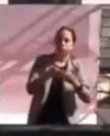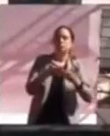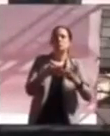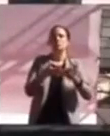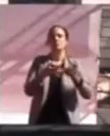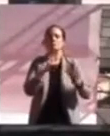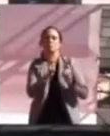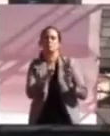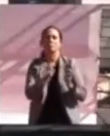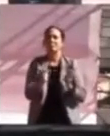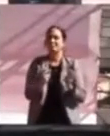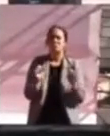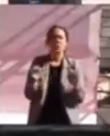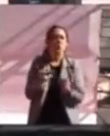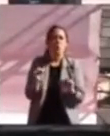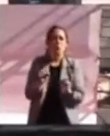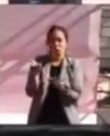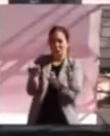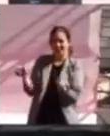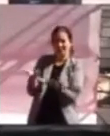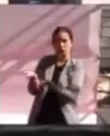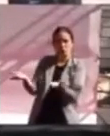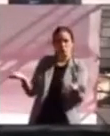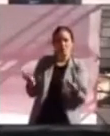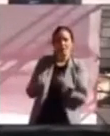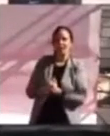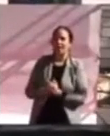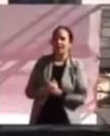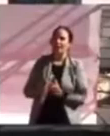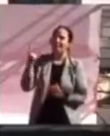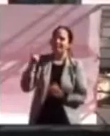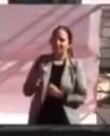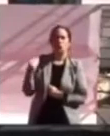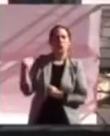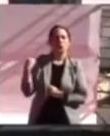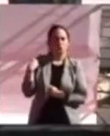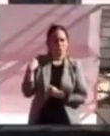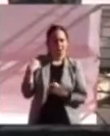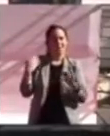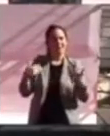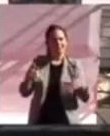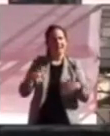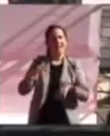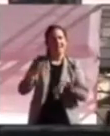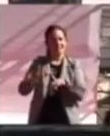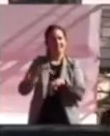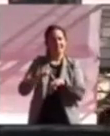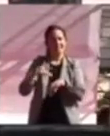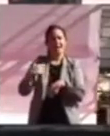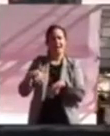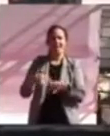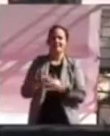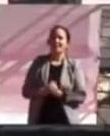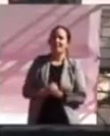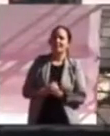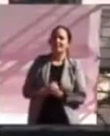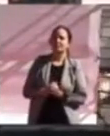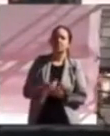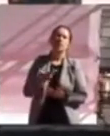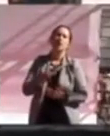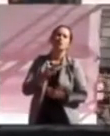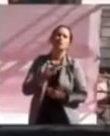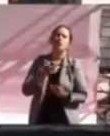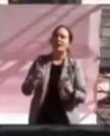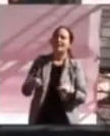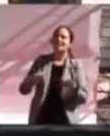diciamo mettere sul tavolo e che molto delicato si è stato fatto questo questo silos chiuso della spesa del personale